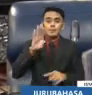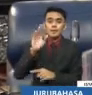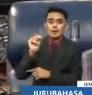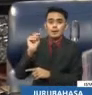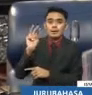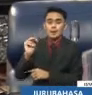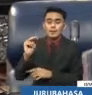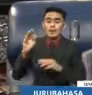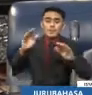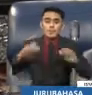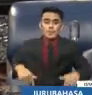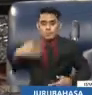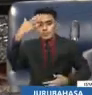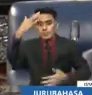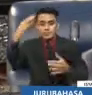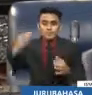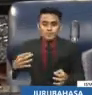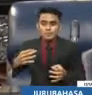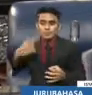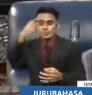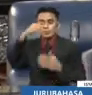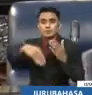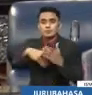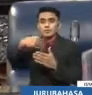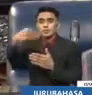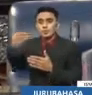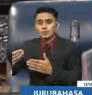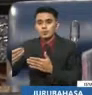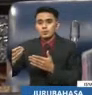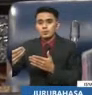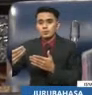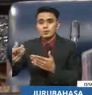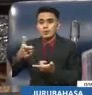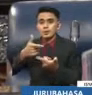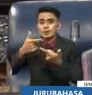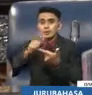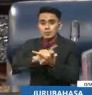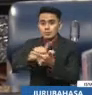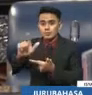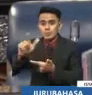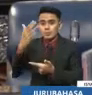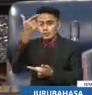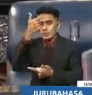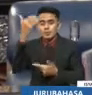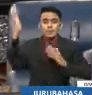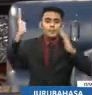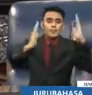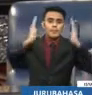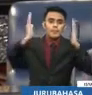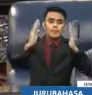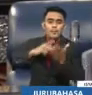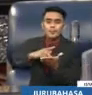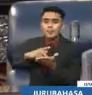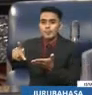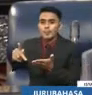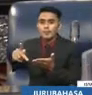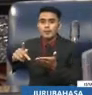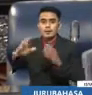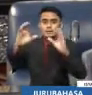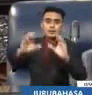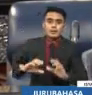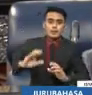bnm belum lagi memutuskan untuk mengeluarkan cbdc lama sedekat karena dimension pembayaran domestik